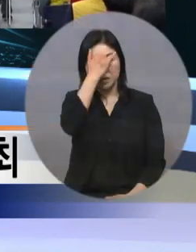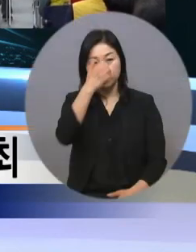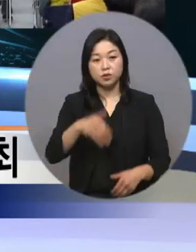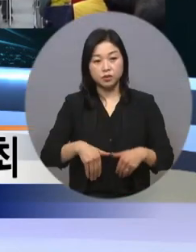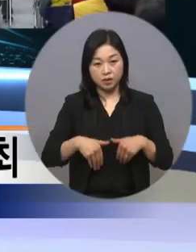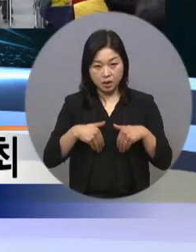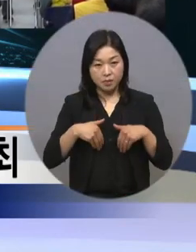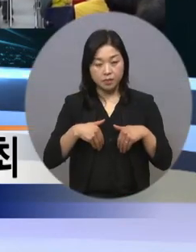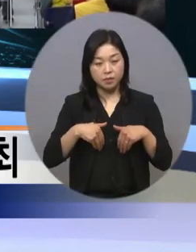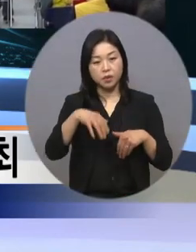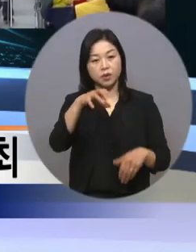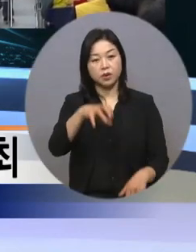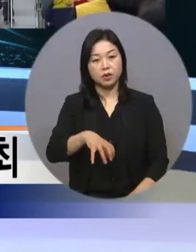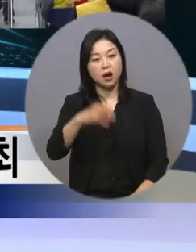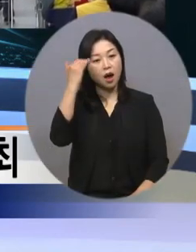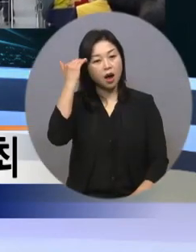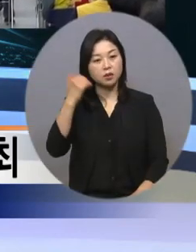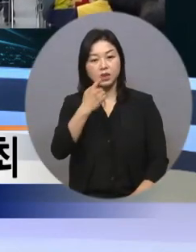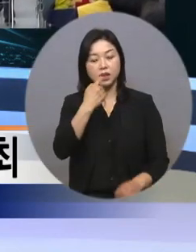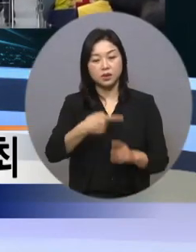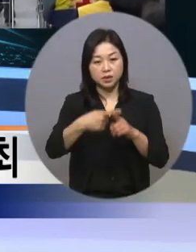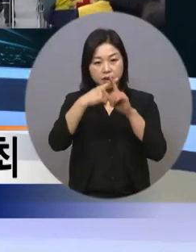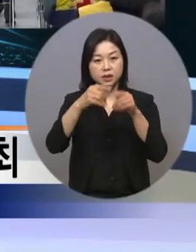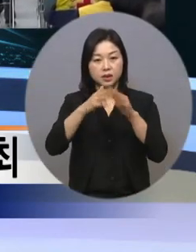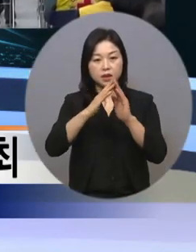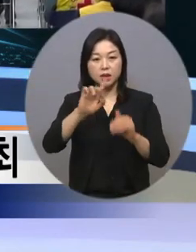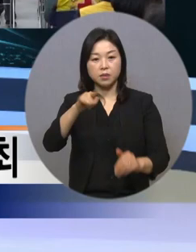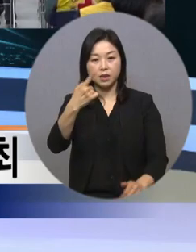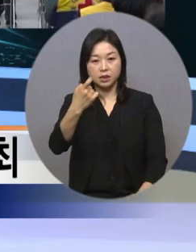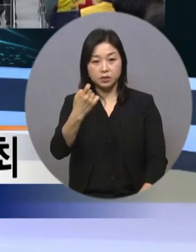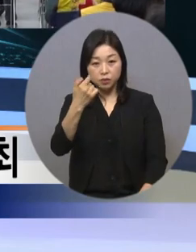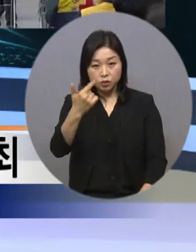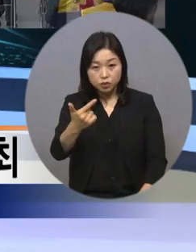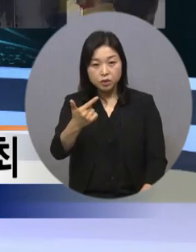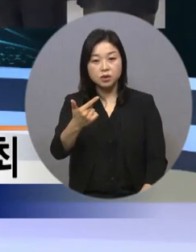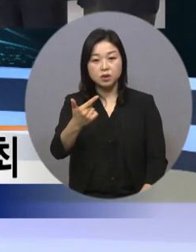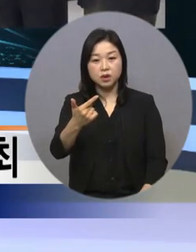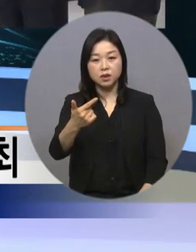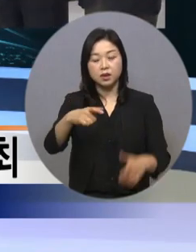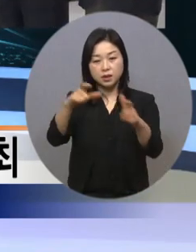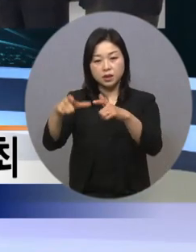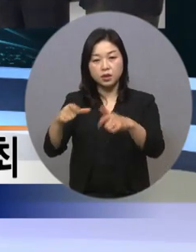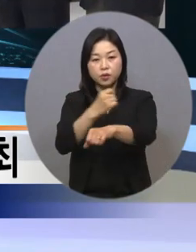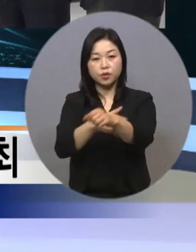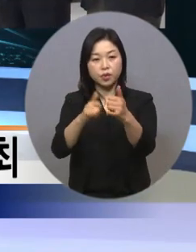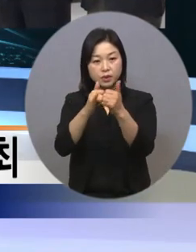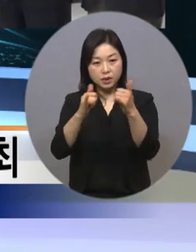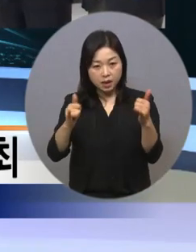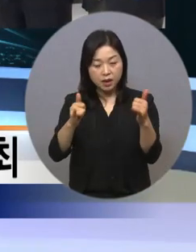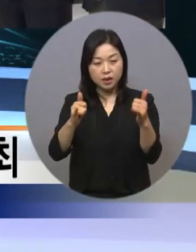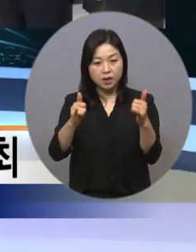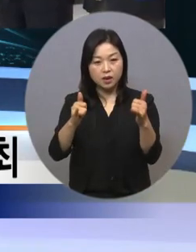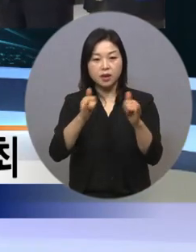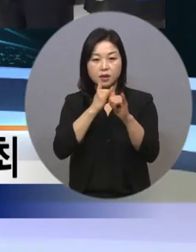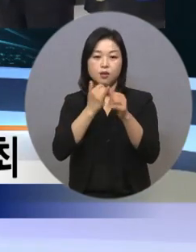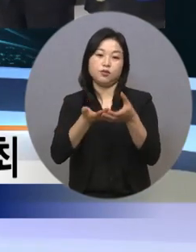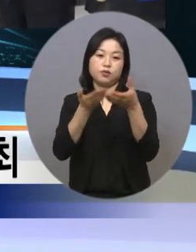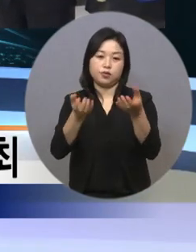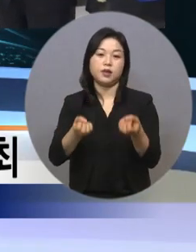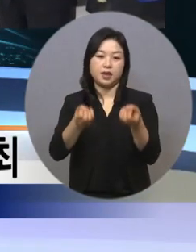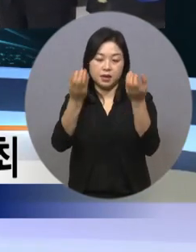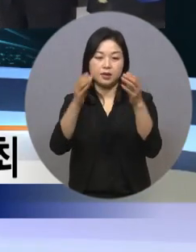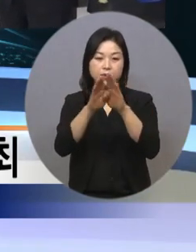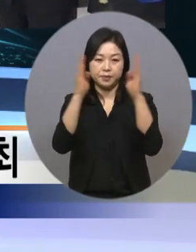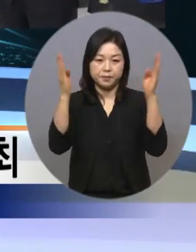충남에서 대한적십자사 창립 116주년을 맞아 지역의 유공자들을 격려하는 지사 연차대회가 열렸습니다. 노혜림